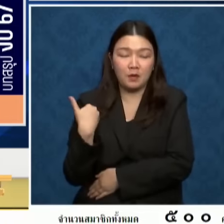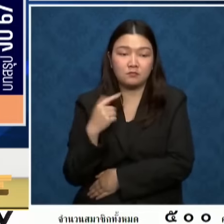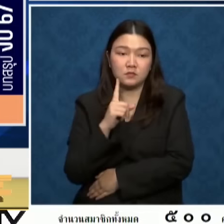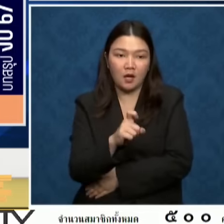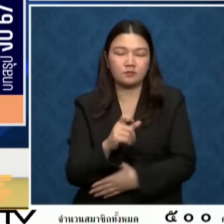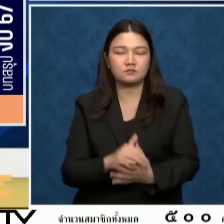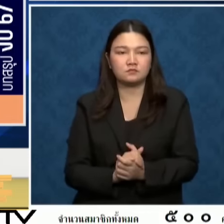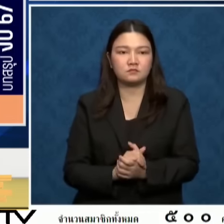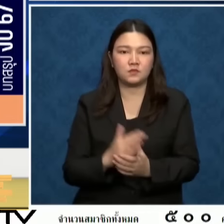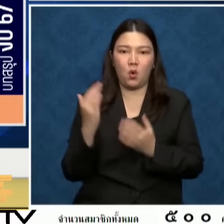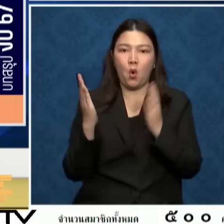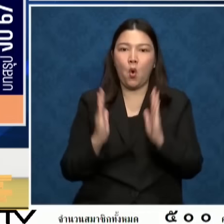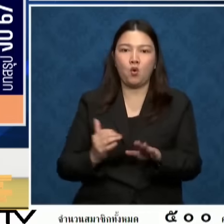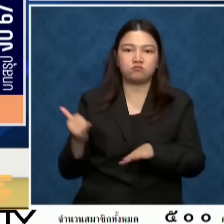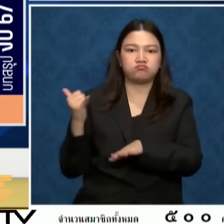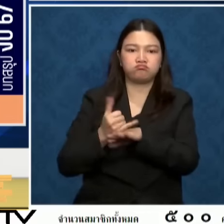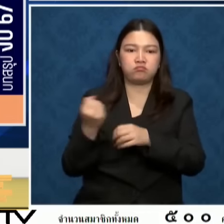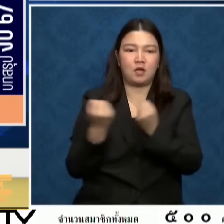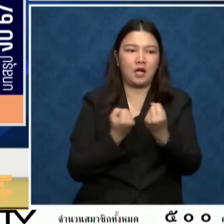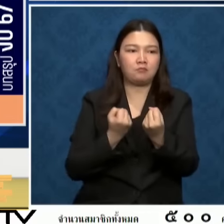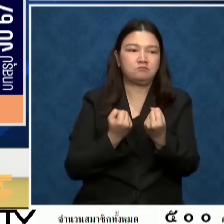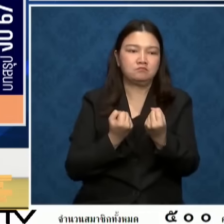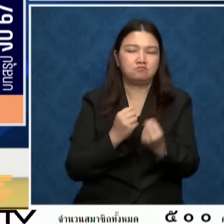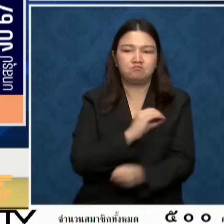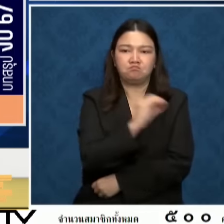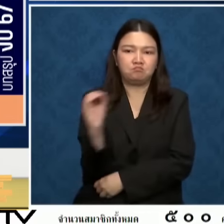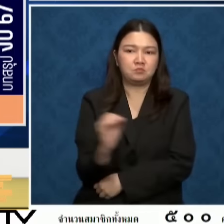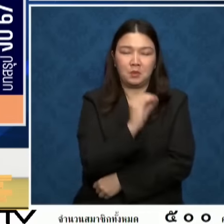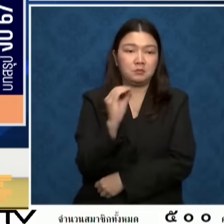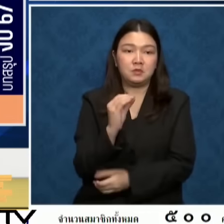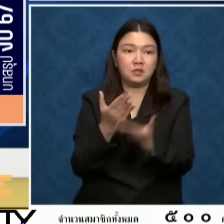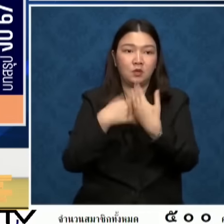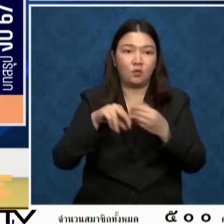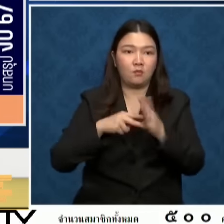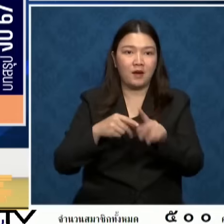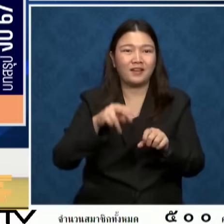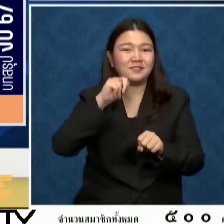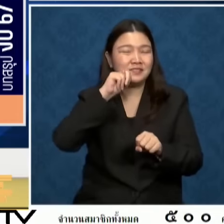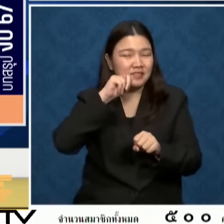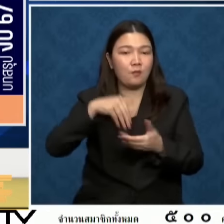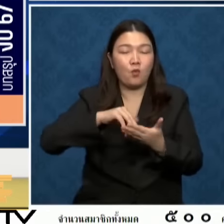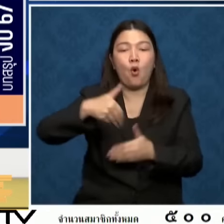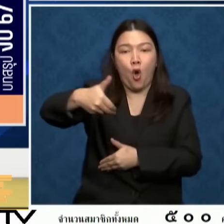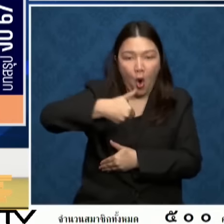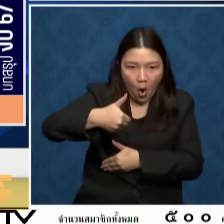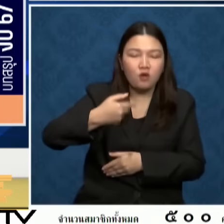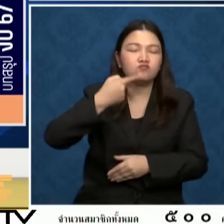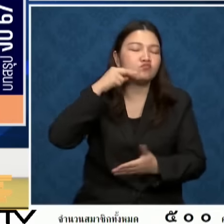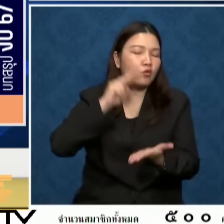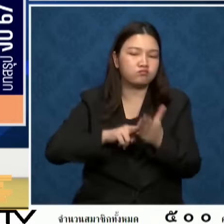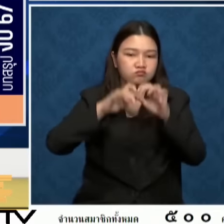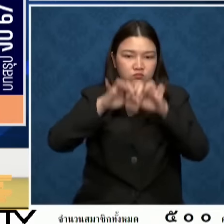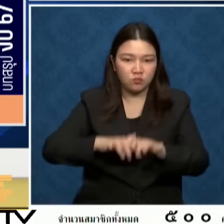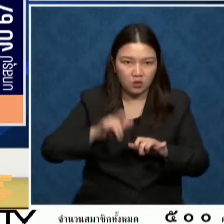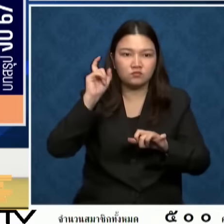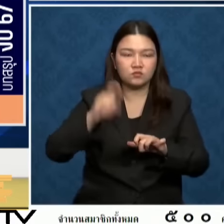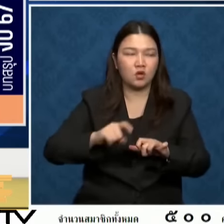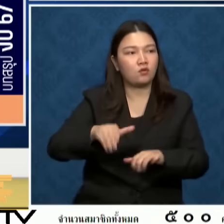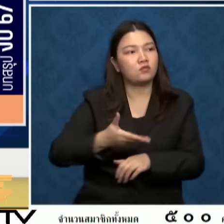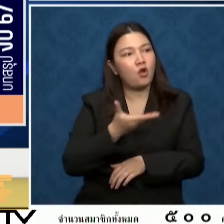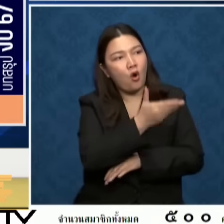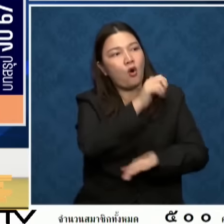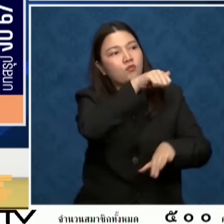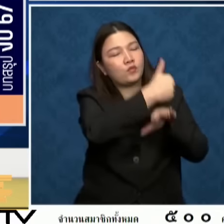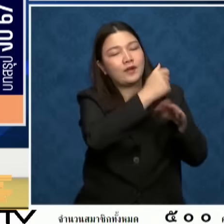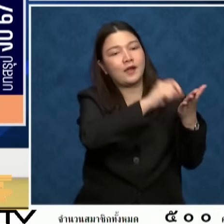ว่า คนขับยัไม่มีอะไรครับท่านน้ำบรบางครั้งยังไม่พอ จะขอใช้ก็ต้องทำหนังสือมารอผอออนุญาต